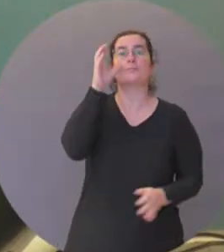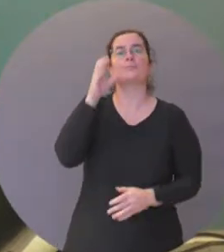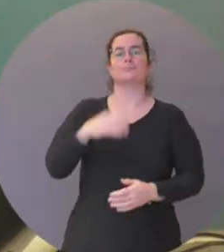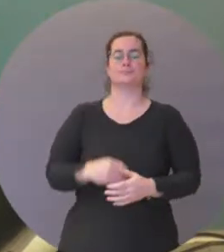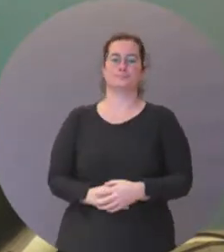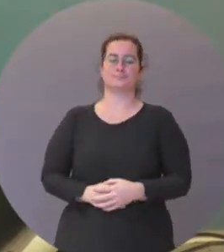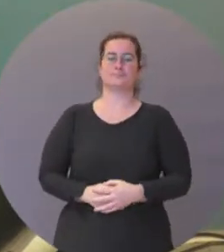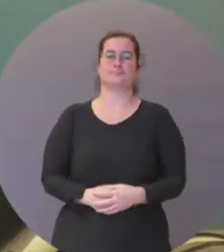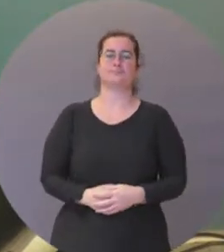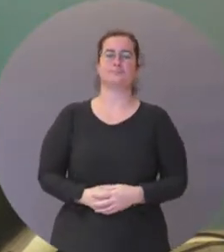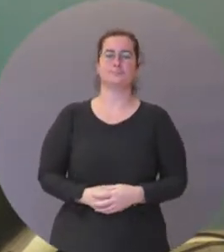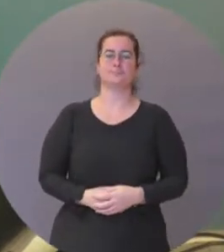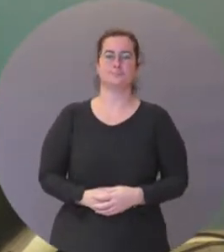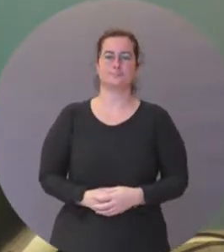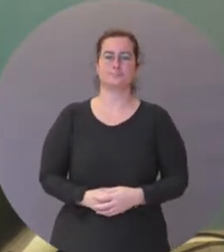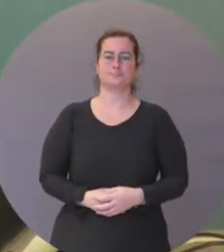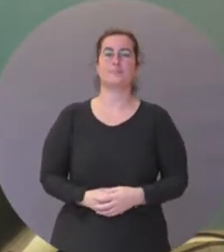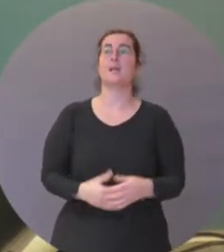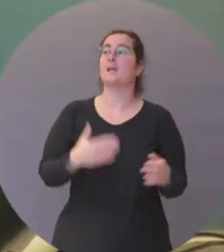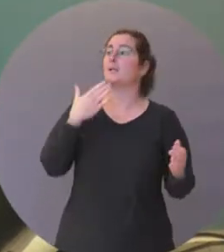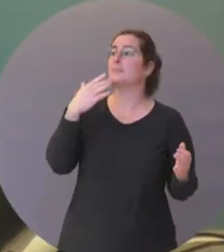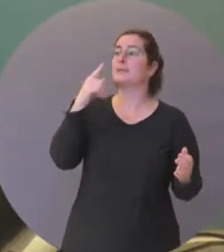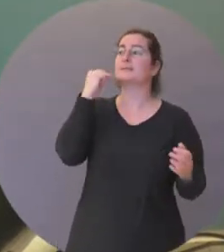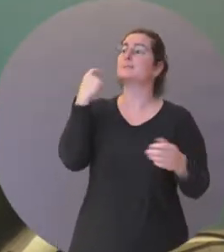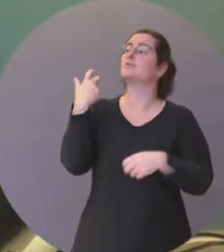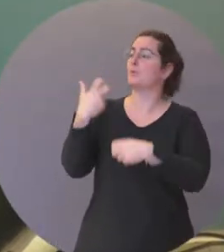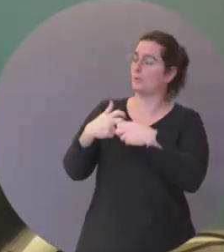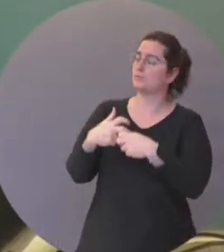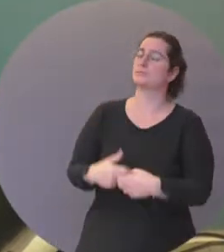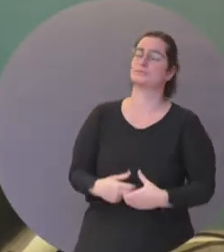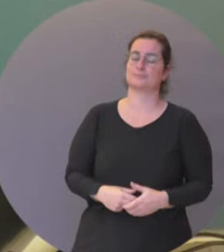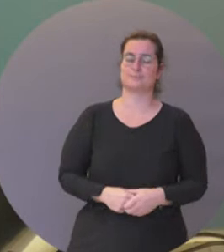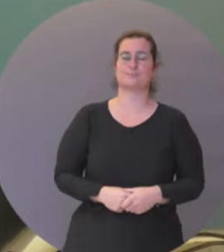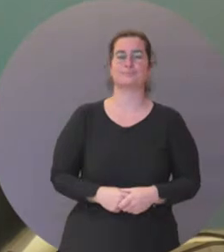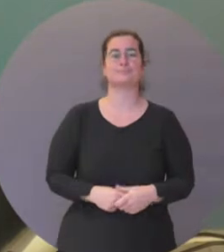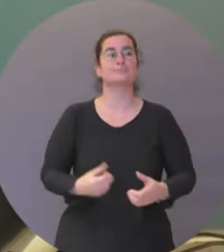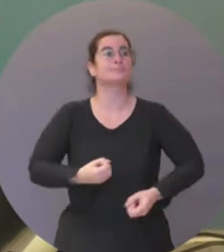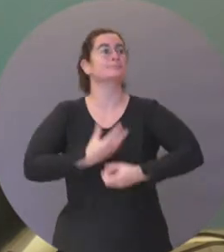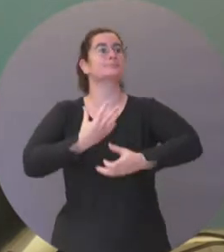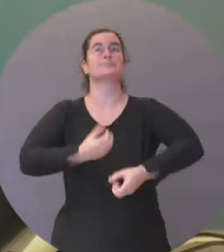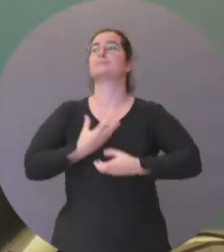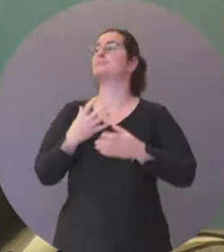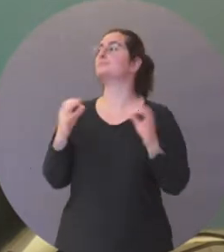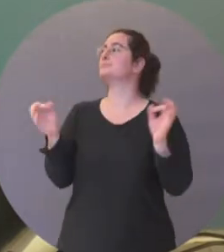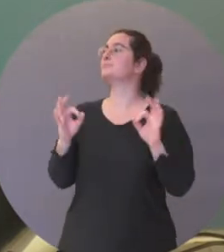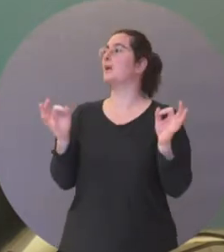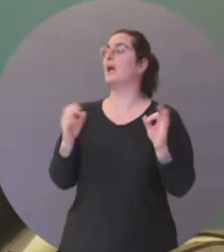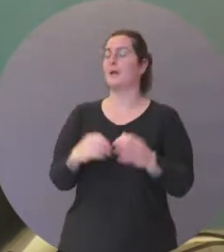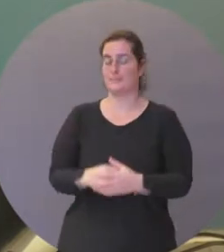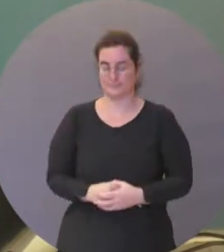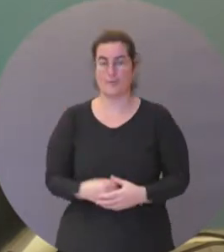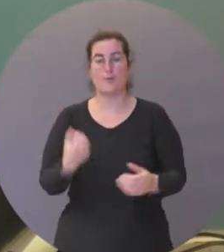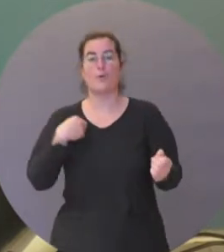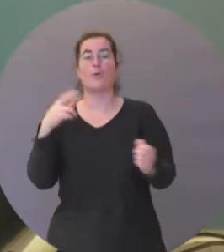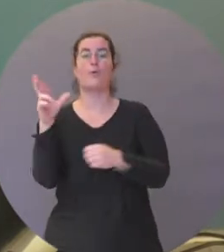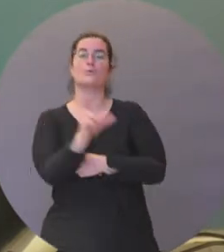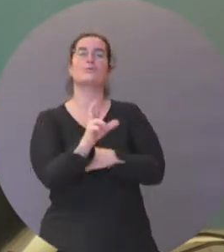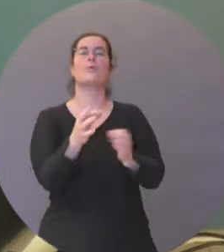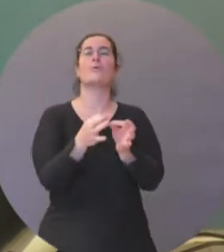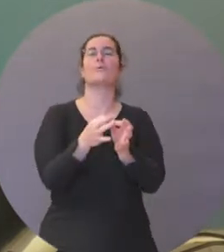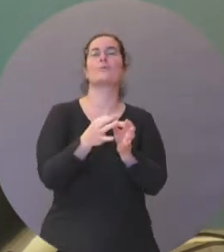merci Monsieur roche pas d'autres demandes de paroles monsieur écoutez vous avez la parole